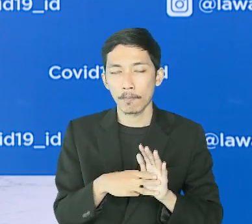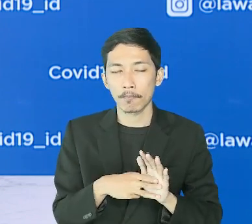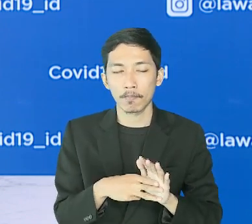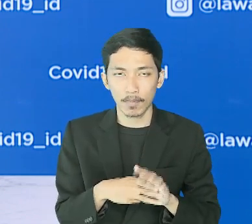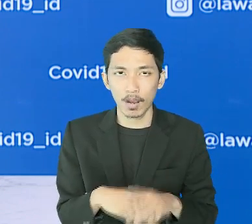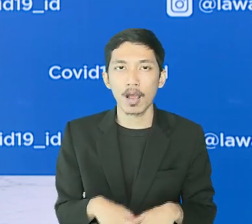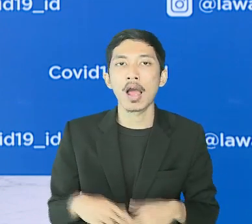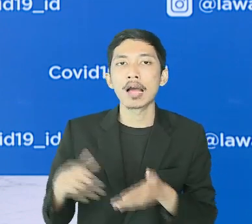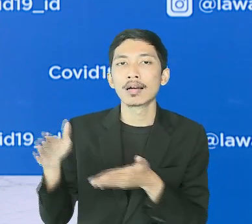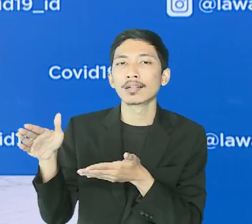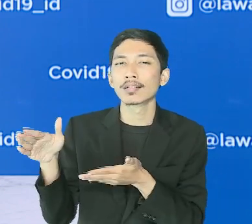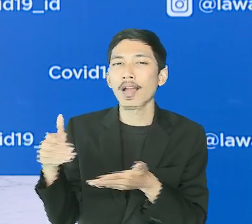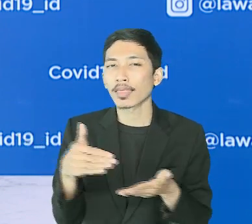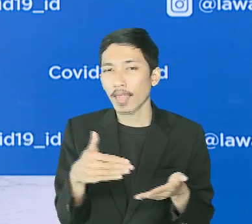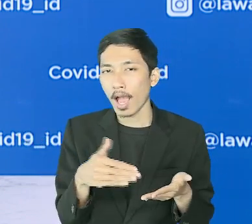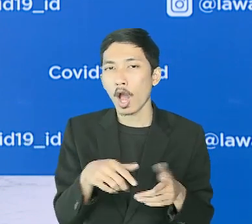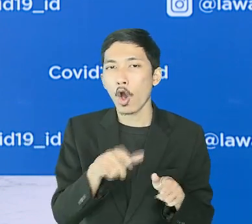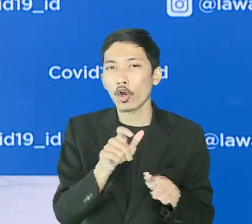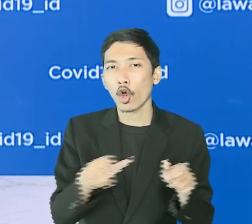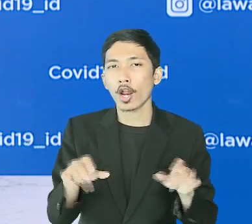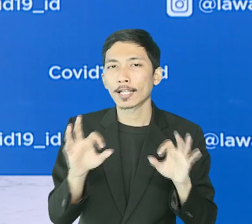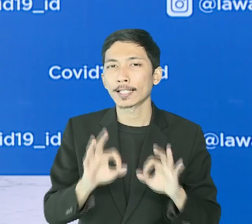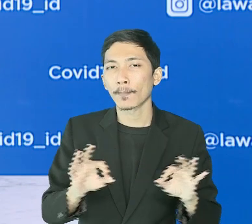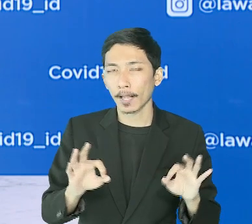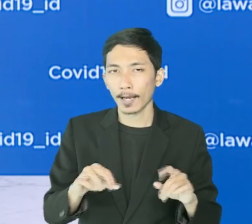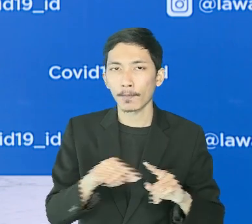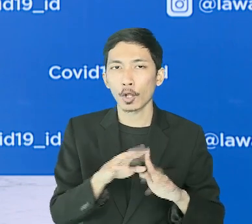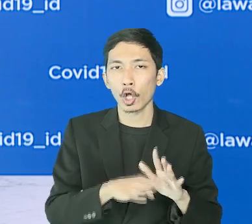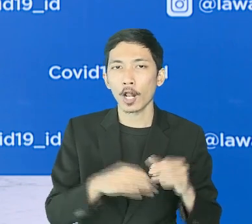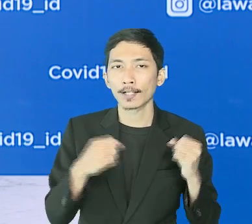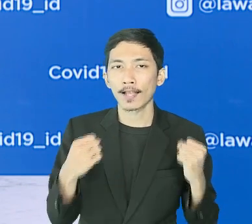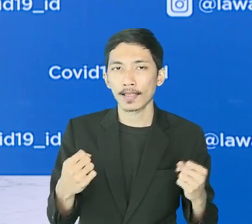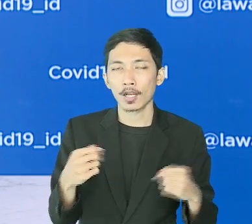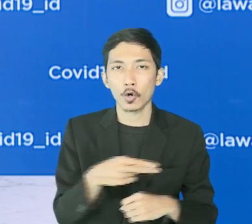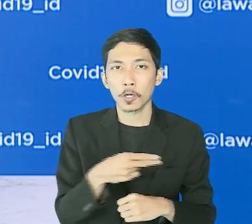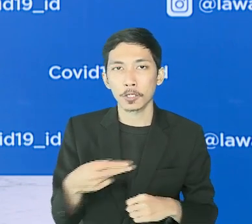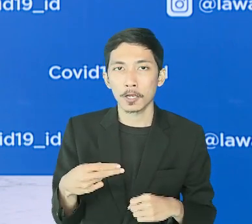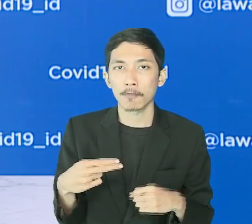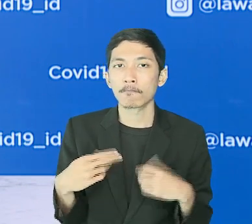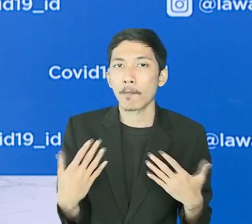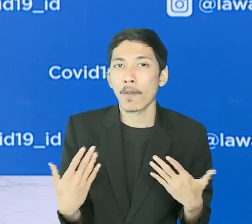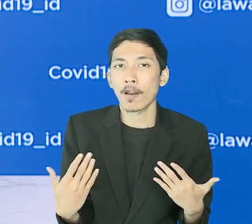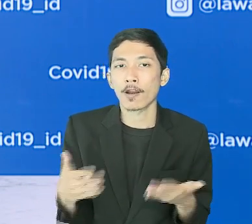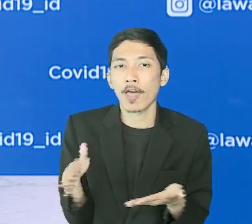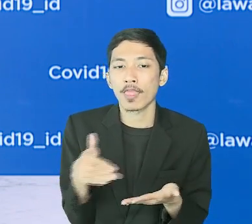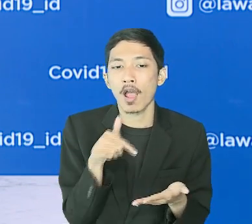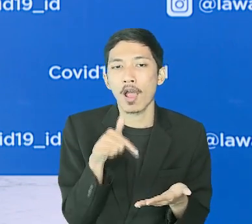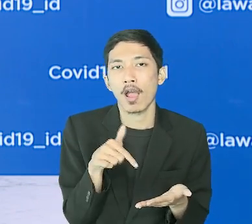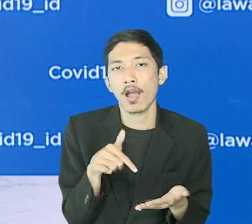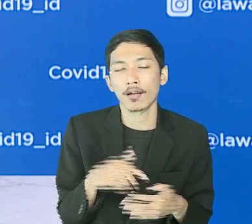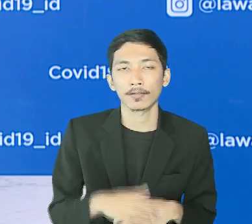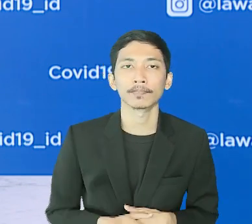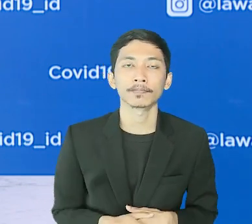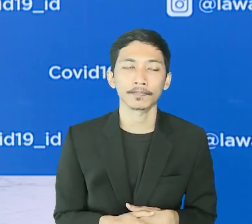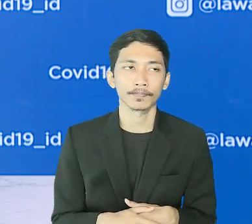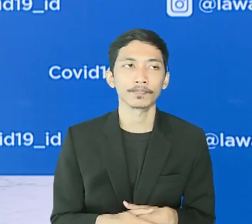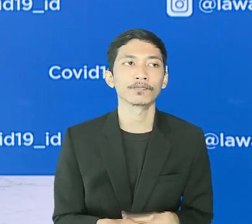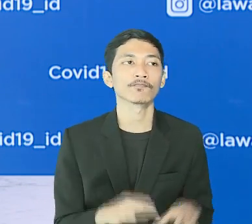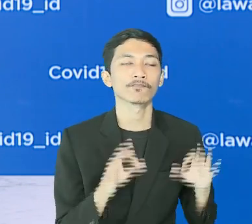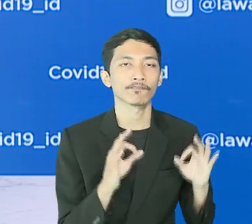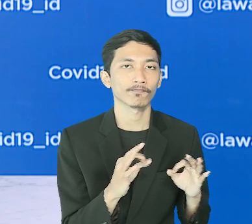terkait data tingkat kedisiplinan penerapan protokol kesehatan di Indonesia. Terima kasih. Jadi selama